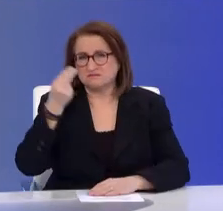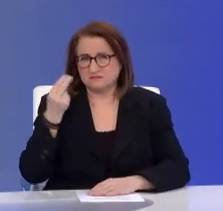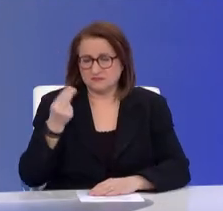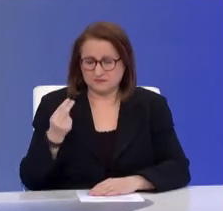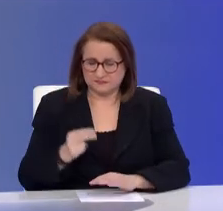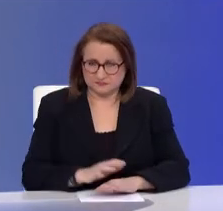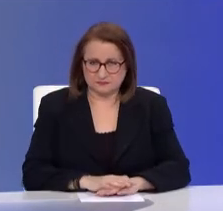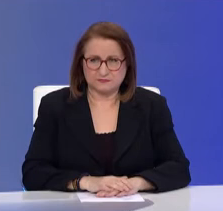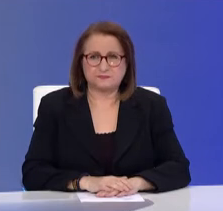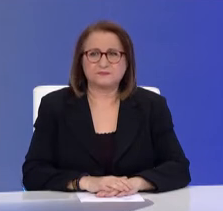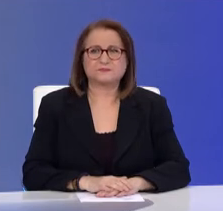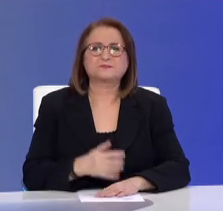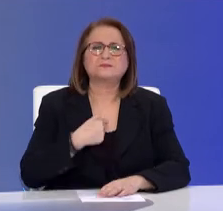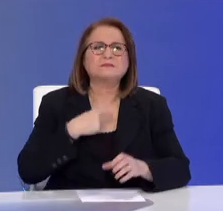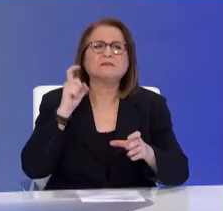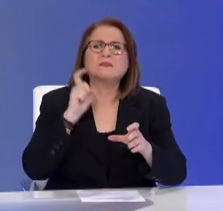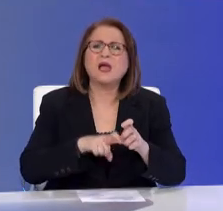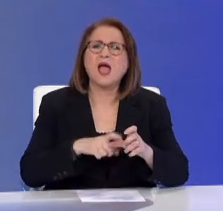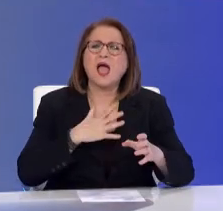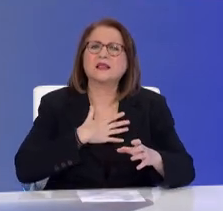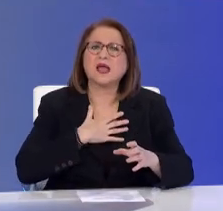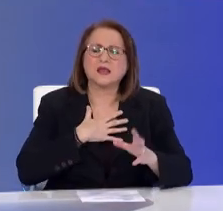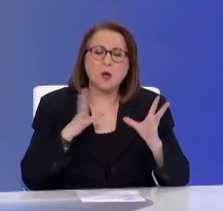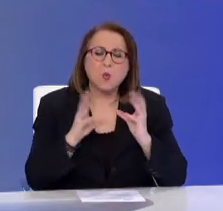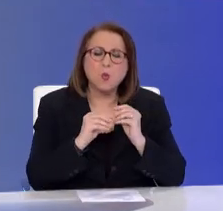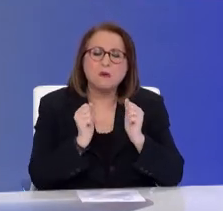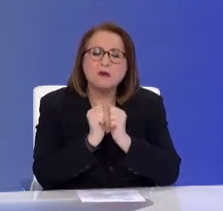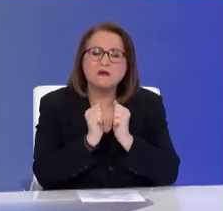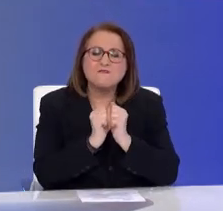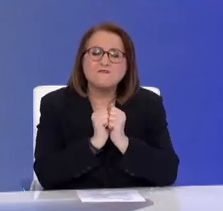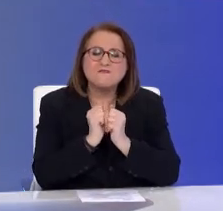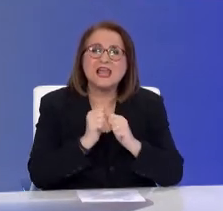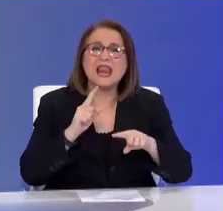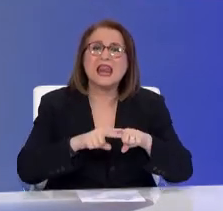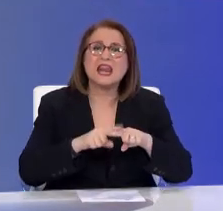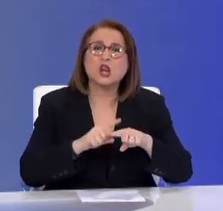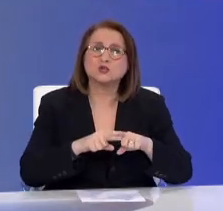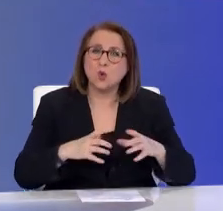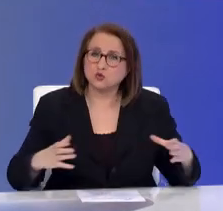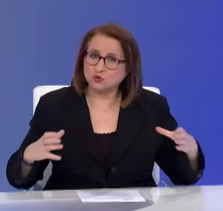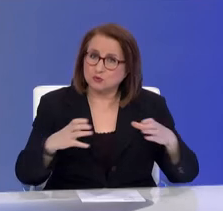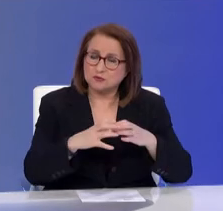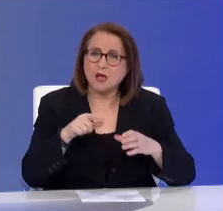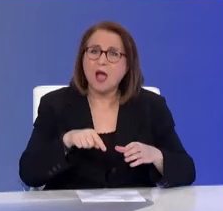για τον ελληνισμό και τον φιλελληνισμό είναι ένα λαμπρό παράδειγμα